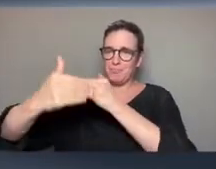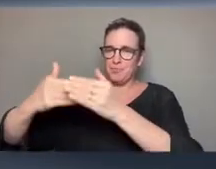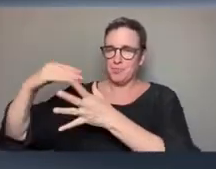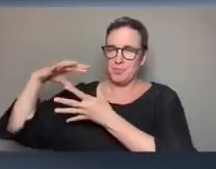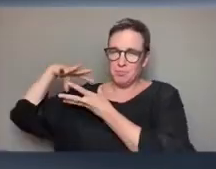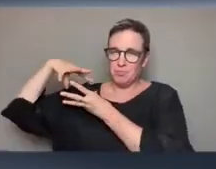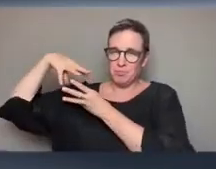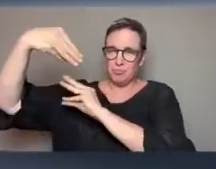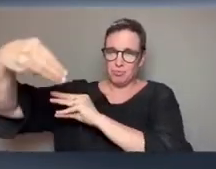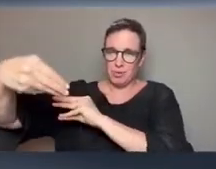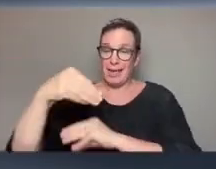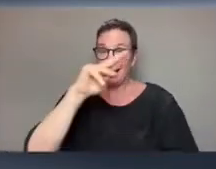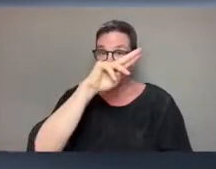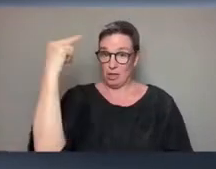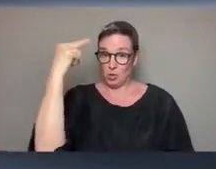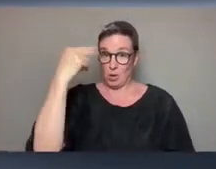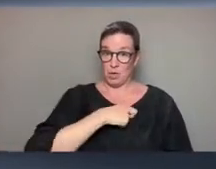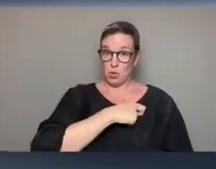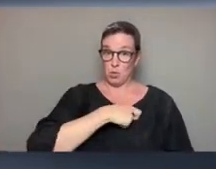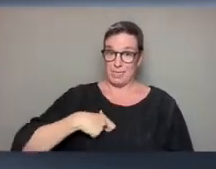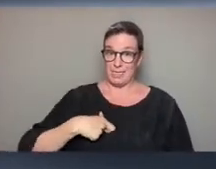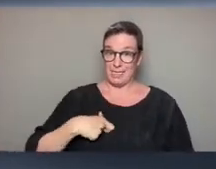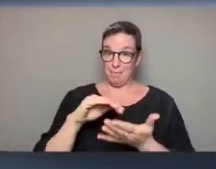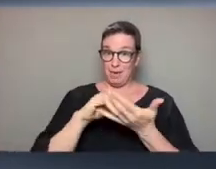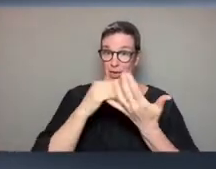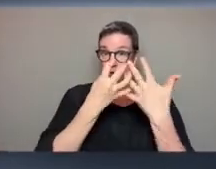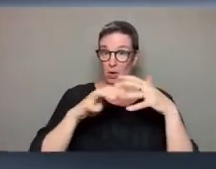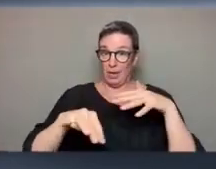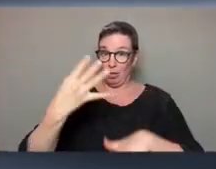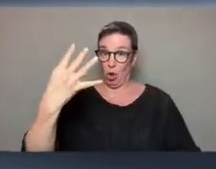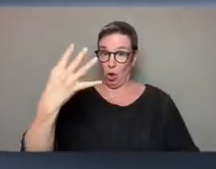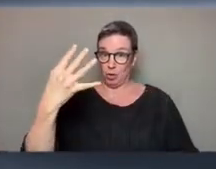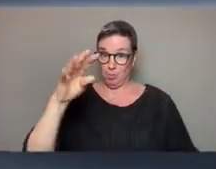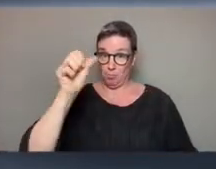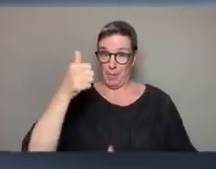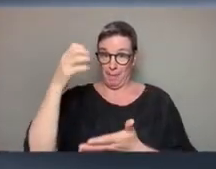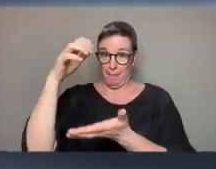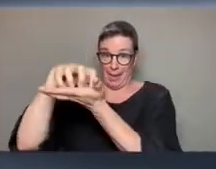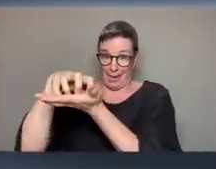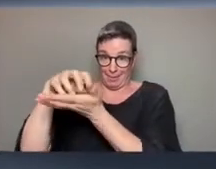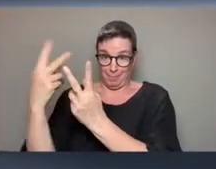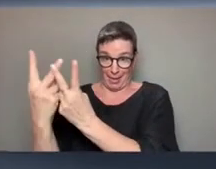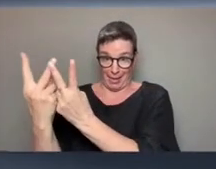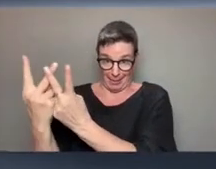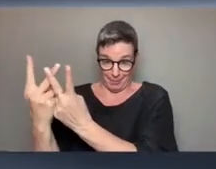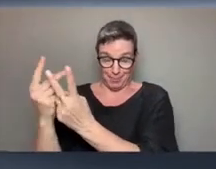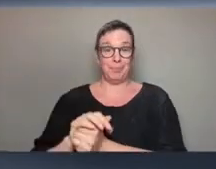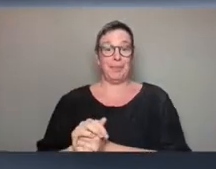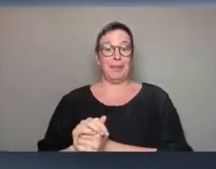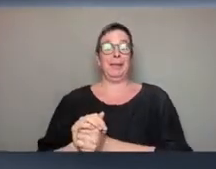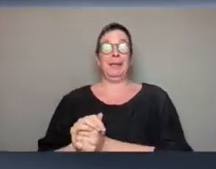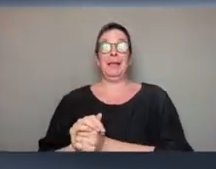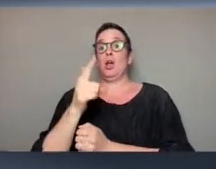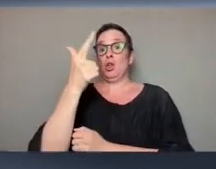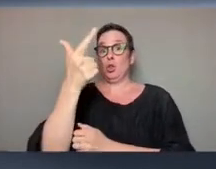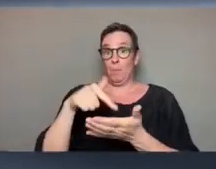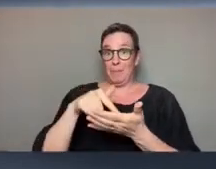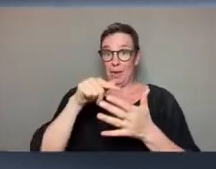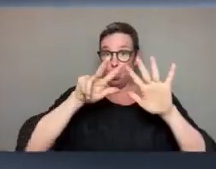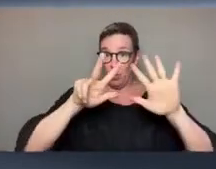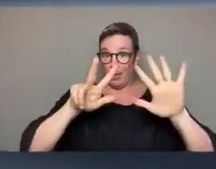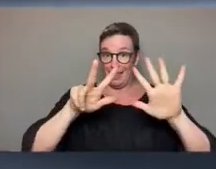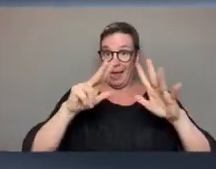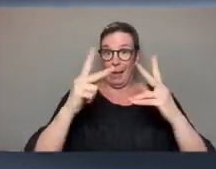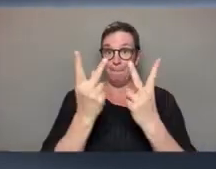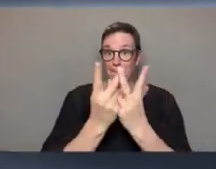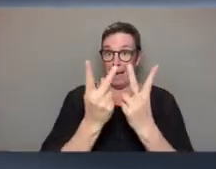parc national suisse, fondé en 1914. Et seulement en 2008, il y a le premier parc